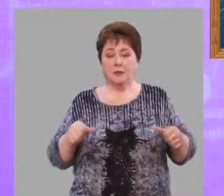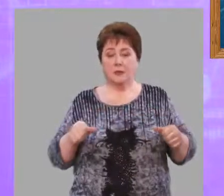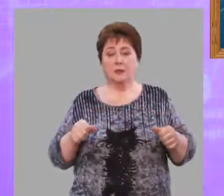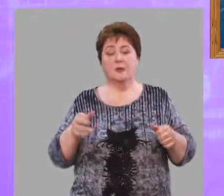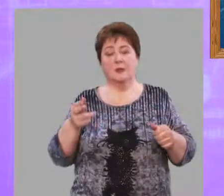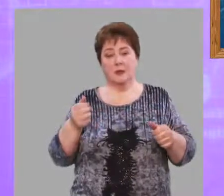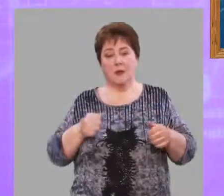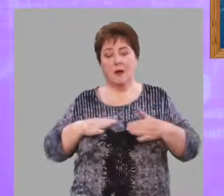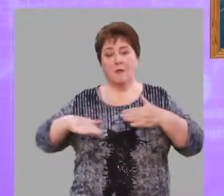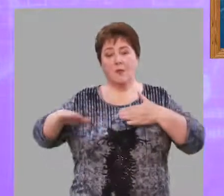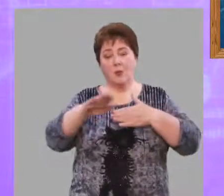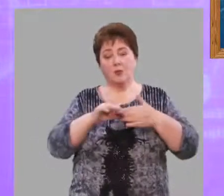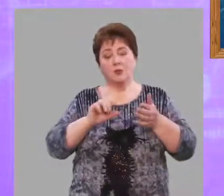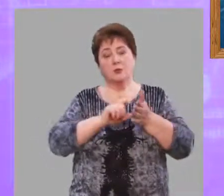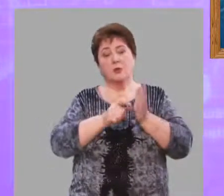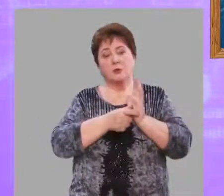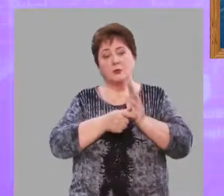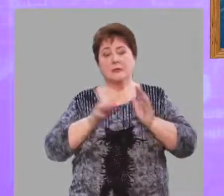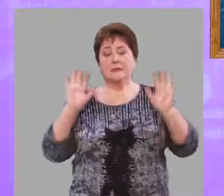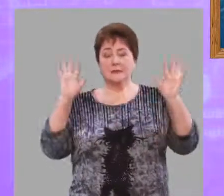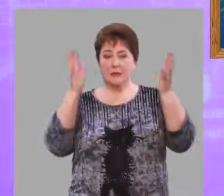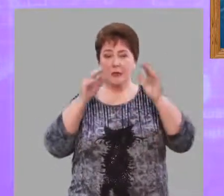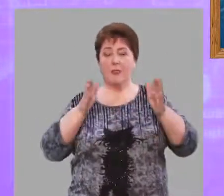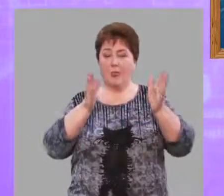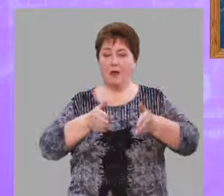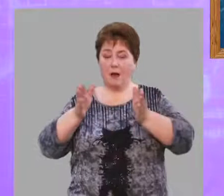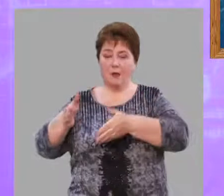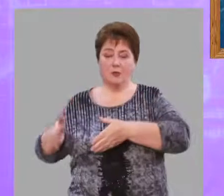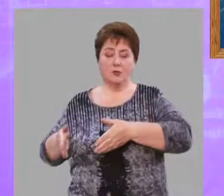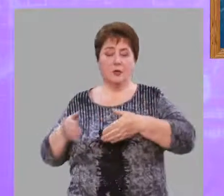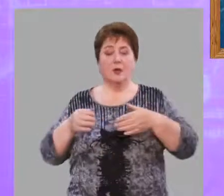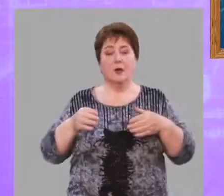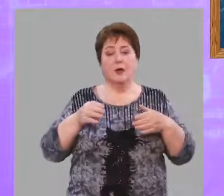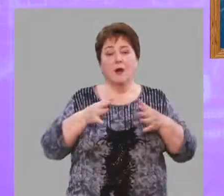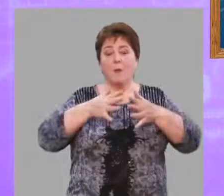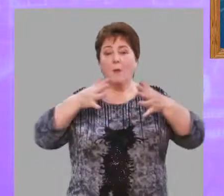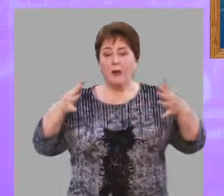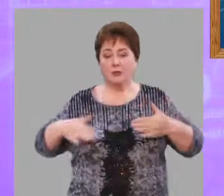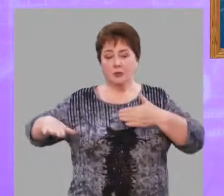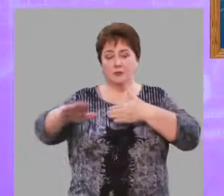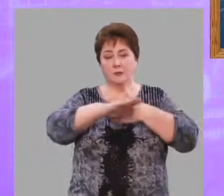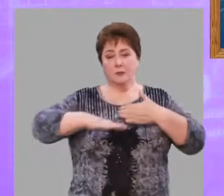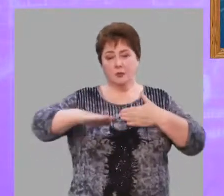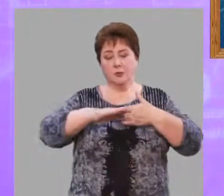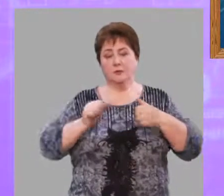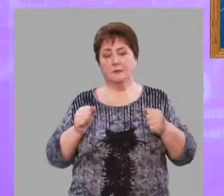Конечно, площадь комнаты, сада, огорода, то есть большие площади.